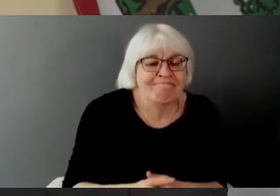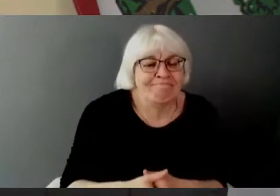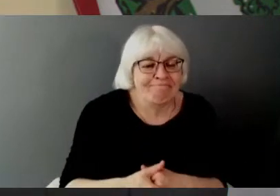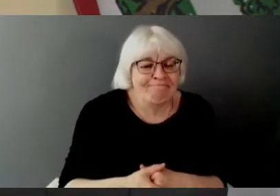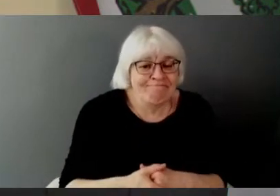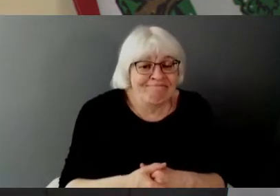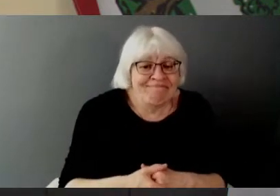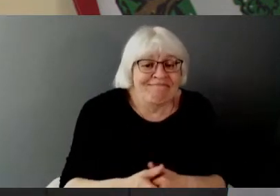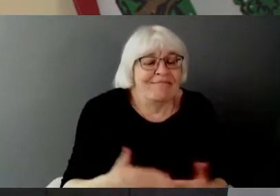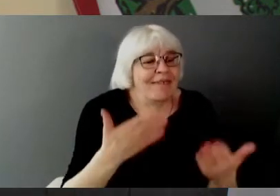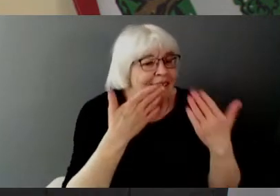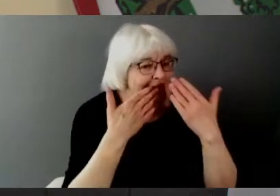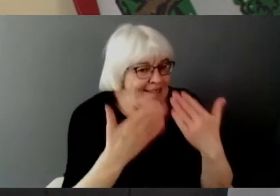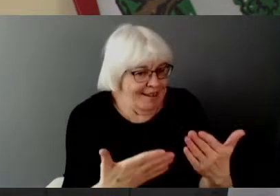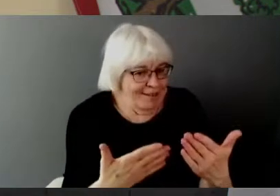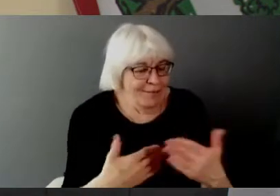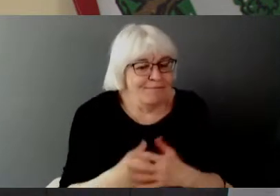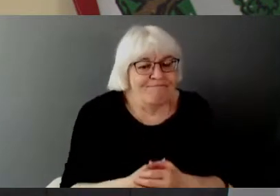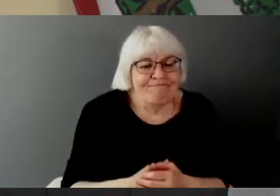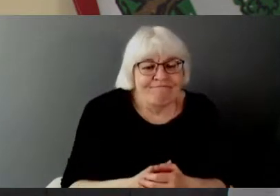Laurent Rigaud, La Voix acadienne.